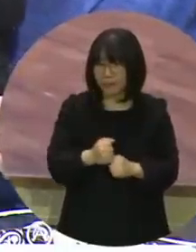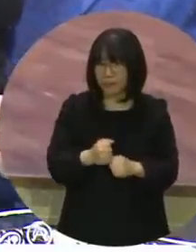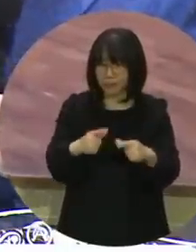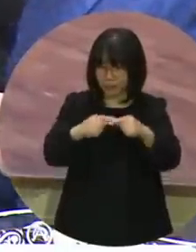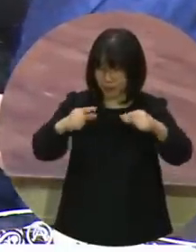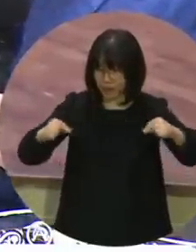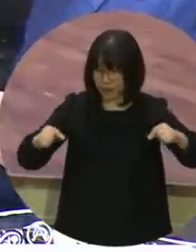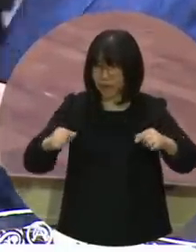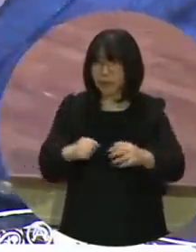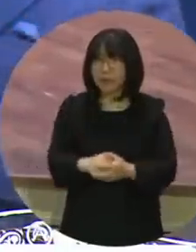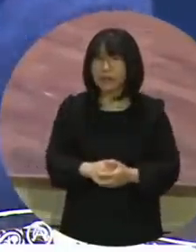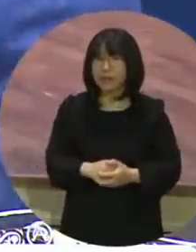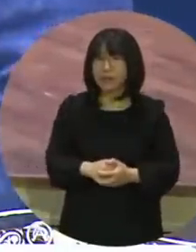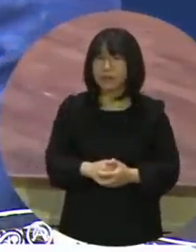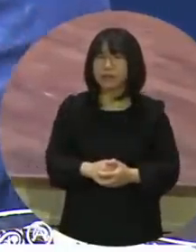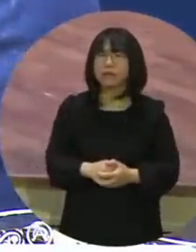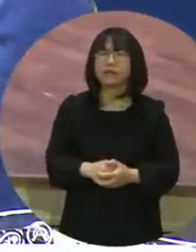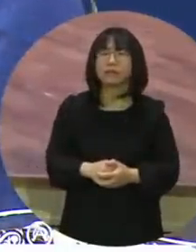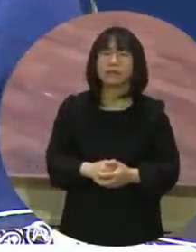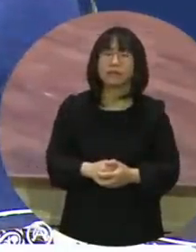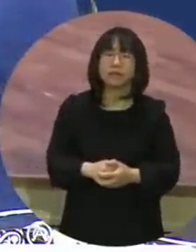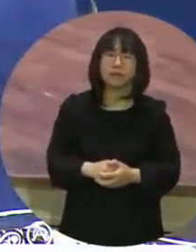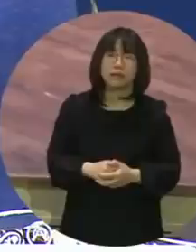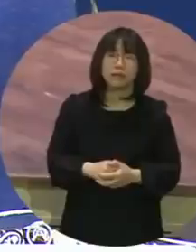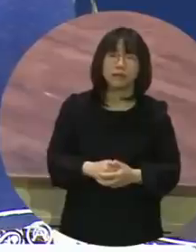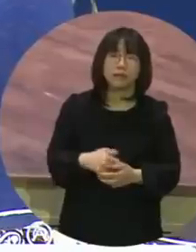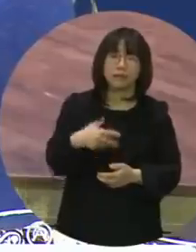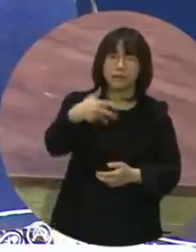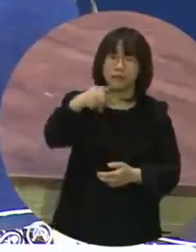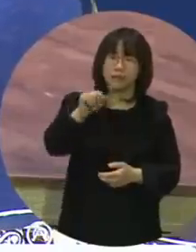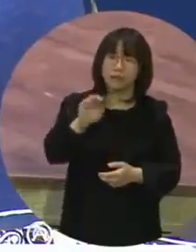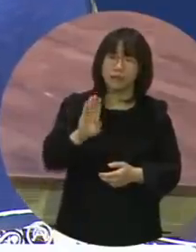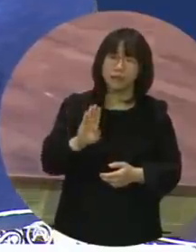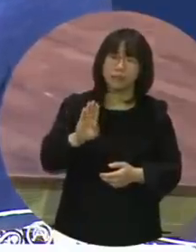뭐냐면요. 치크필레라고.